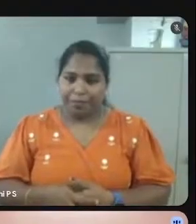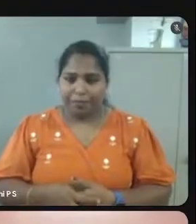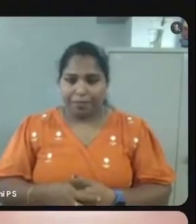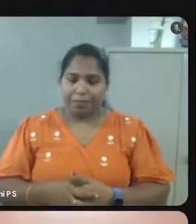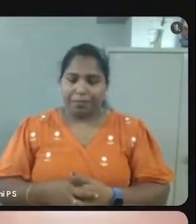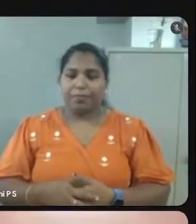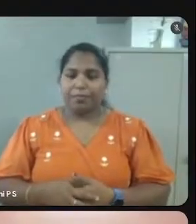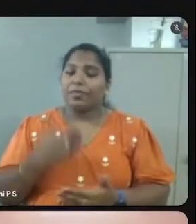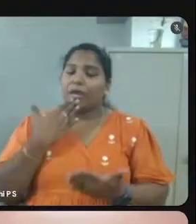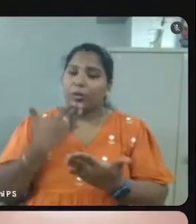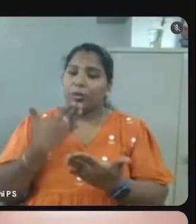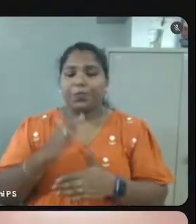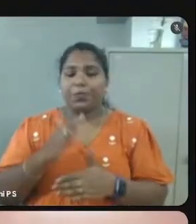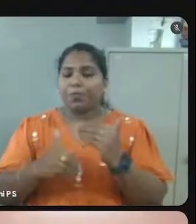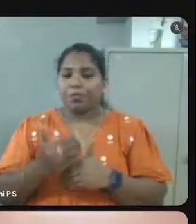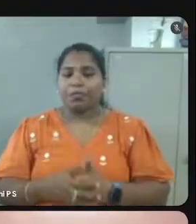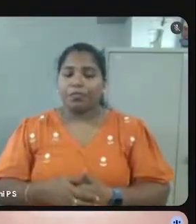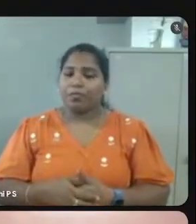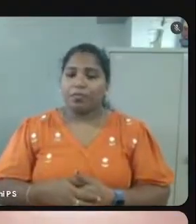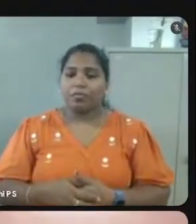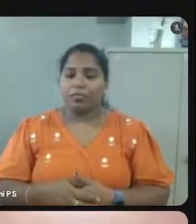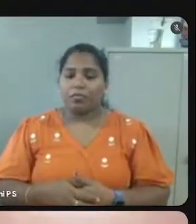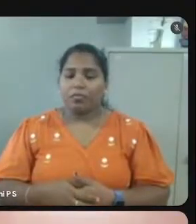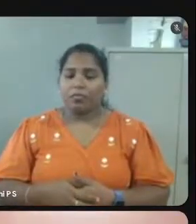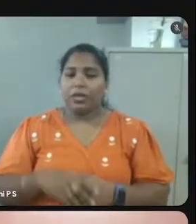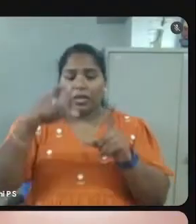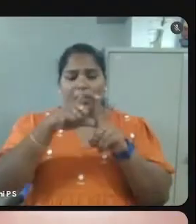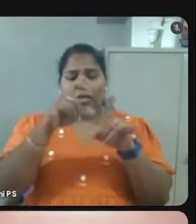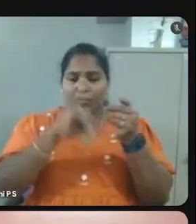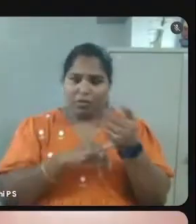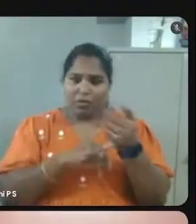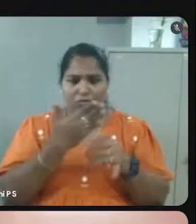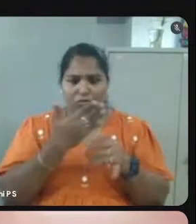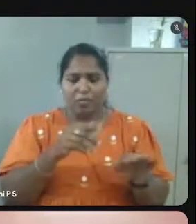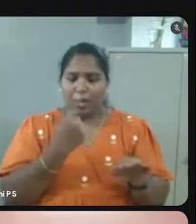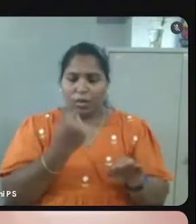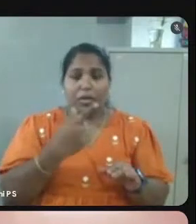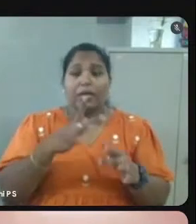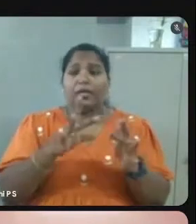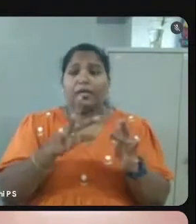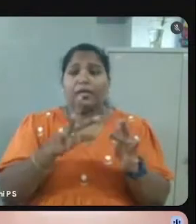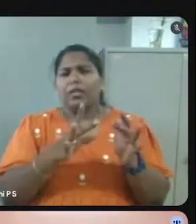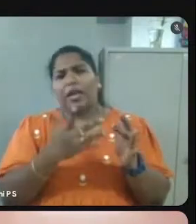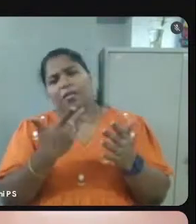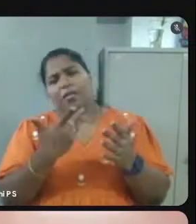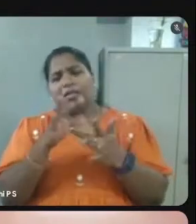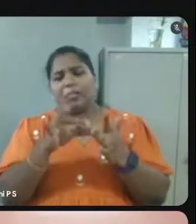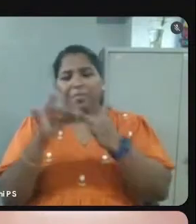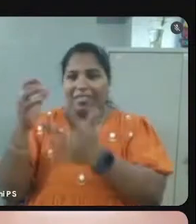താങ്ക് യു. പിന്നെ അതേപോലെ തന്നെ ഇപ്പൊ ഞാൻ ഡൗൺ സിൻഡ്രോം കുട്ടികളെ മാത്രമല്ല, ഈ സ്പെഷ്യൽ നീഡ് കുട്ടികൾ തന്നെ ഇപ്പൊ നമ്മള്